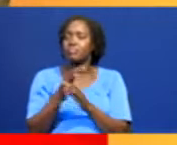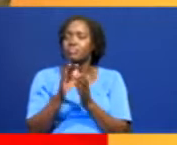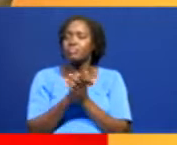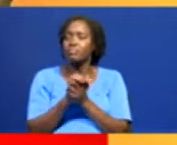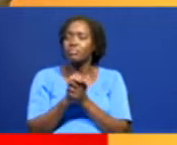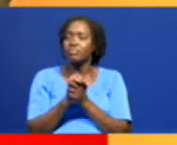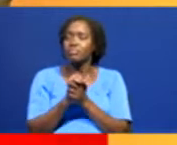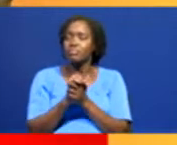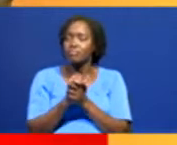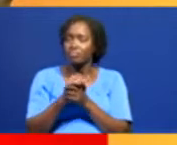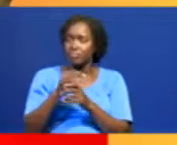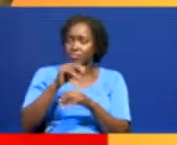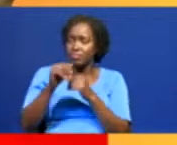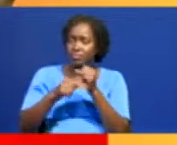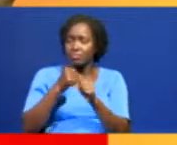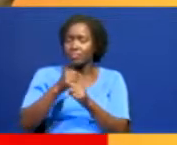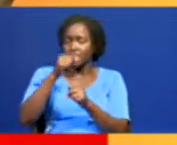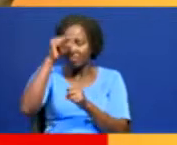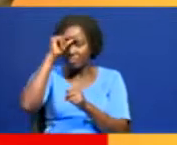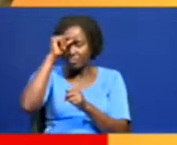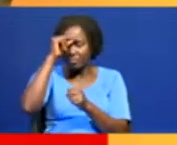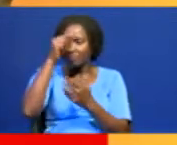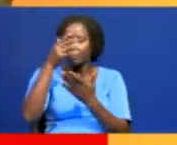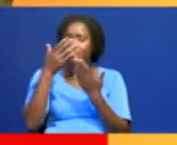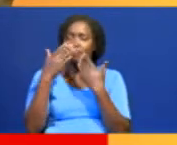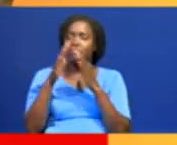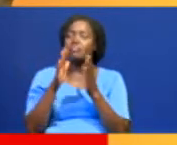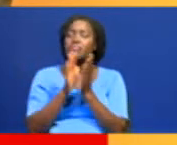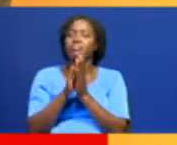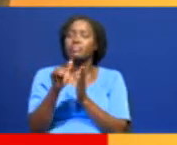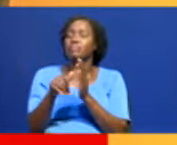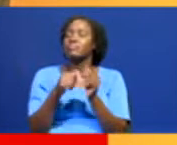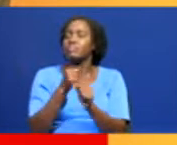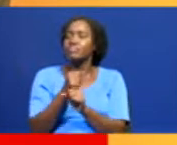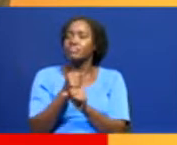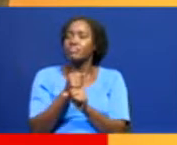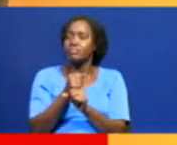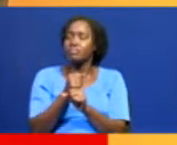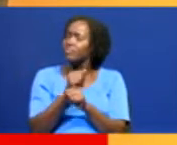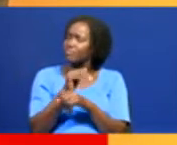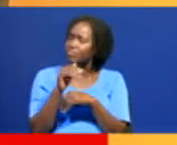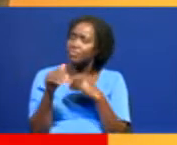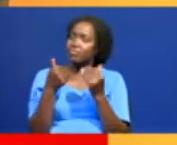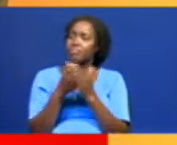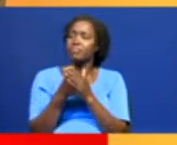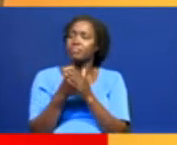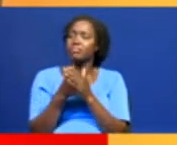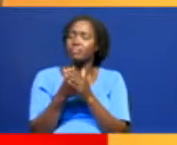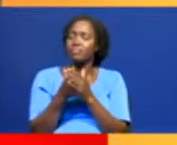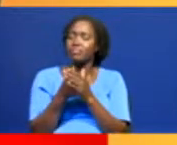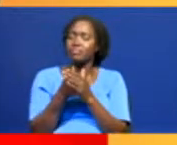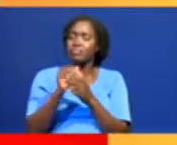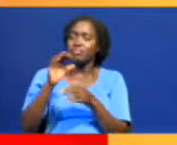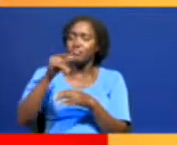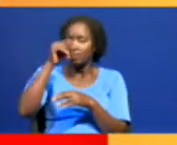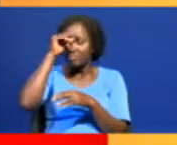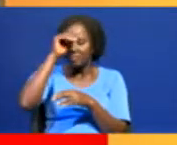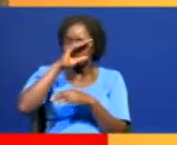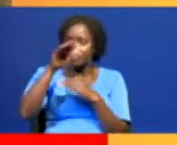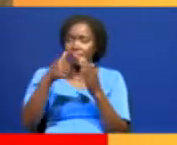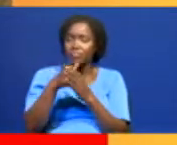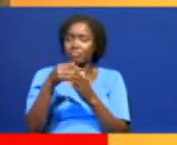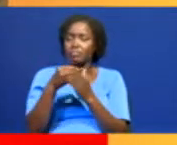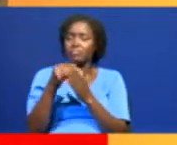serikali ya mwaka wa serikali kuisha ama financial year. Lakini hii mwaka wote serikali za gatuzi zote zilikuwa zimepata fedha